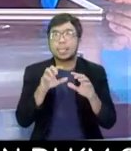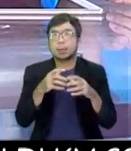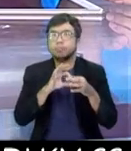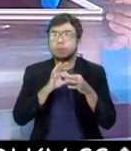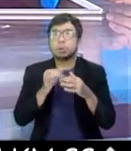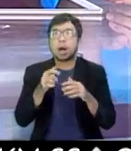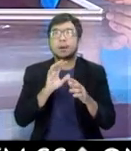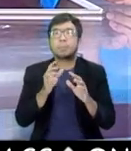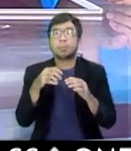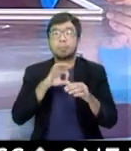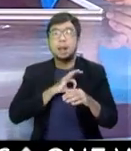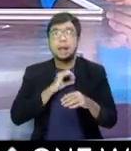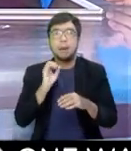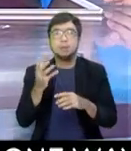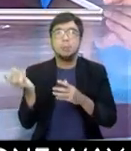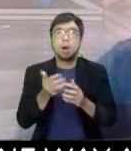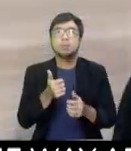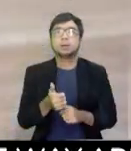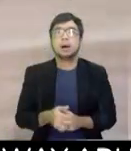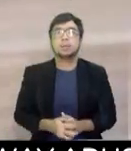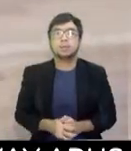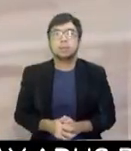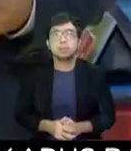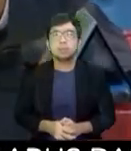pulang medali emas.